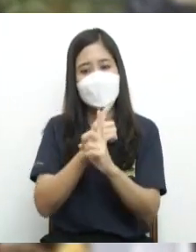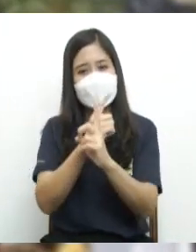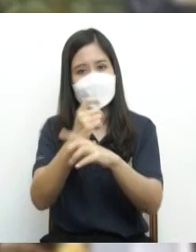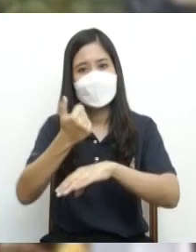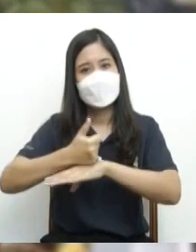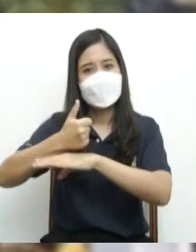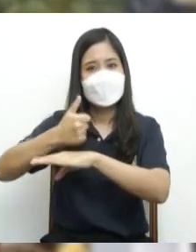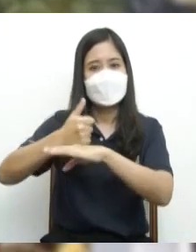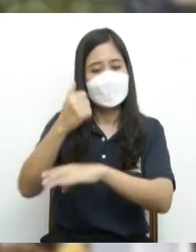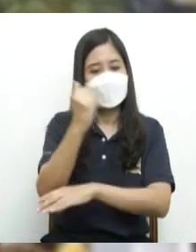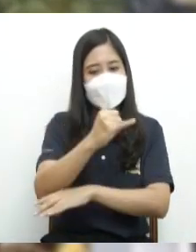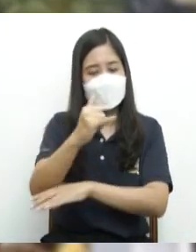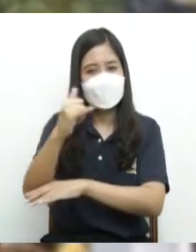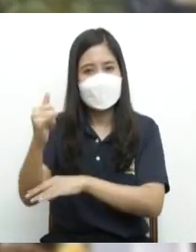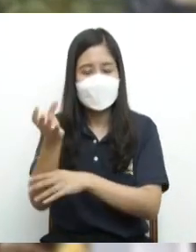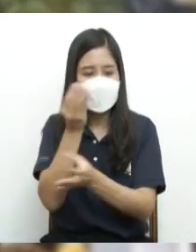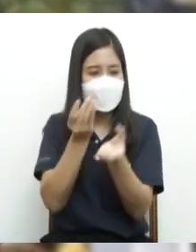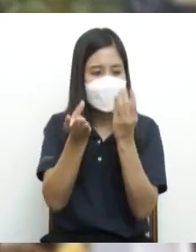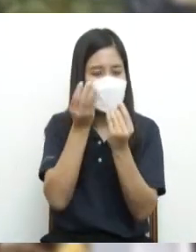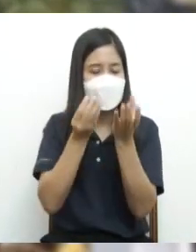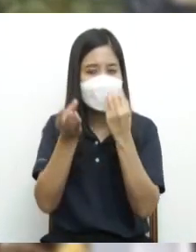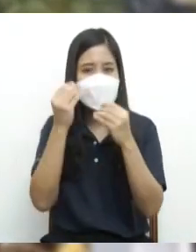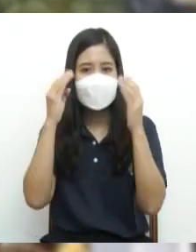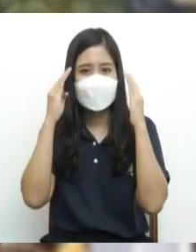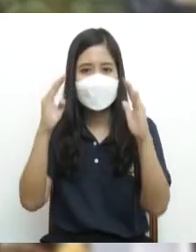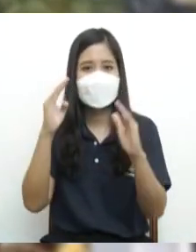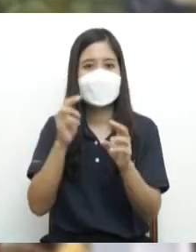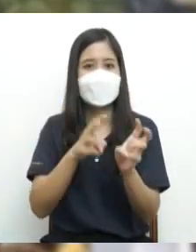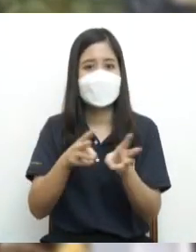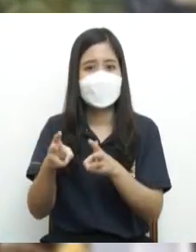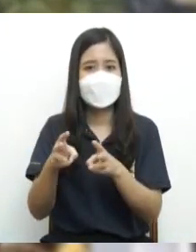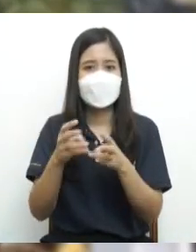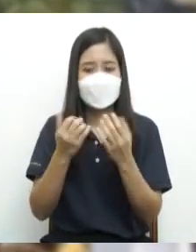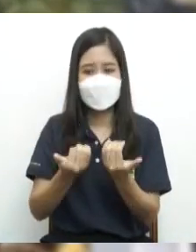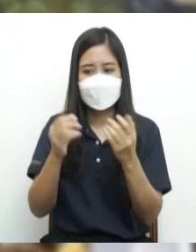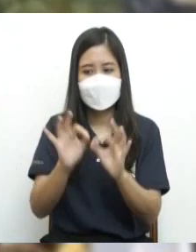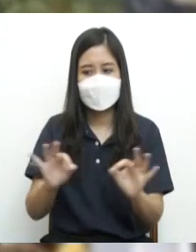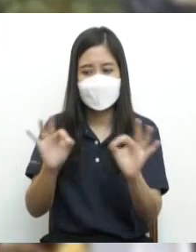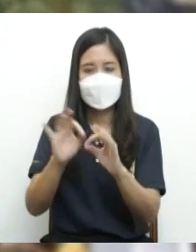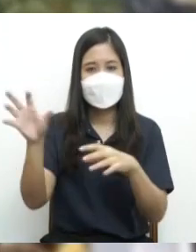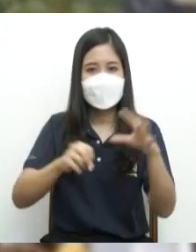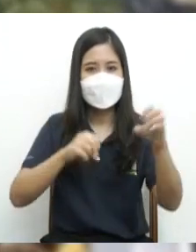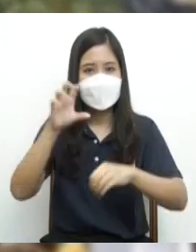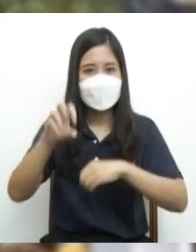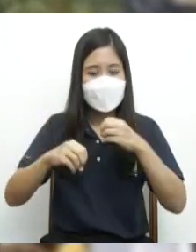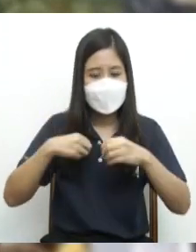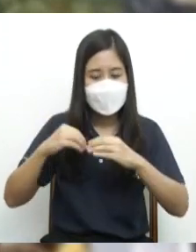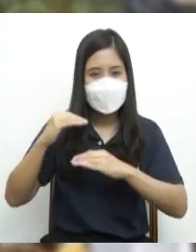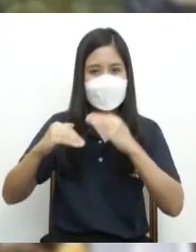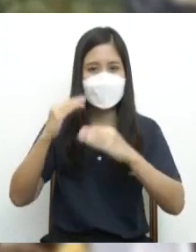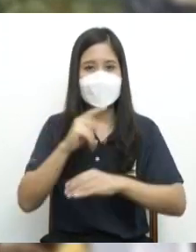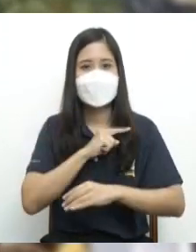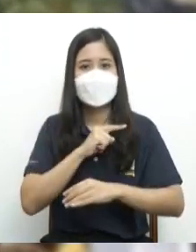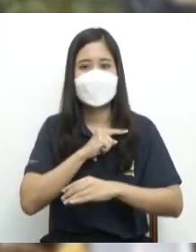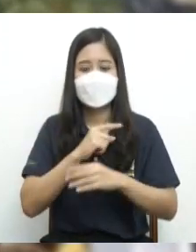จังหวัดเนี่ยเราเก็บเกี่ยวได้เท่าไหร่นั่นคือเป็นสิ่งที่เราจะเอามาพัฒนาตัวเองได้นั่นก็เรียนว่าขอให้พวกเราตั้งใจ